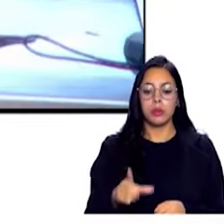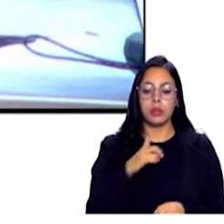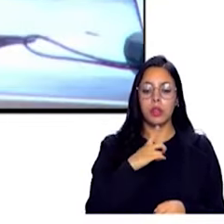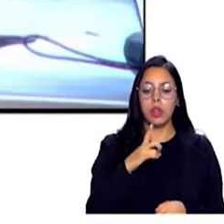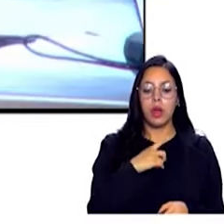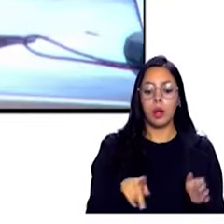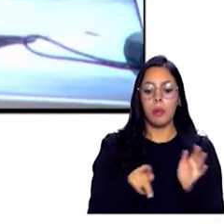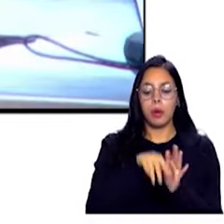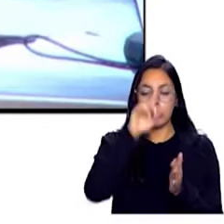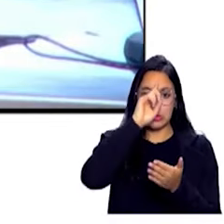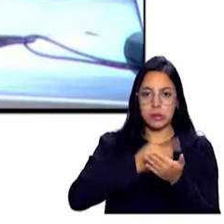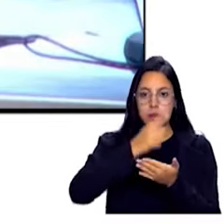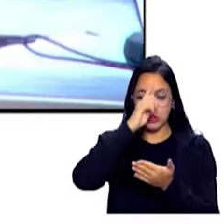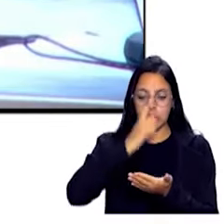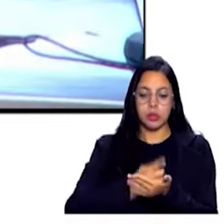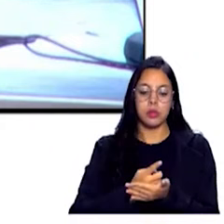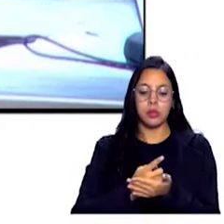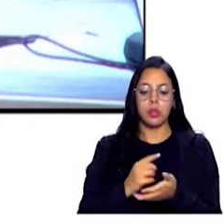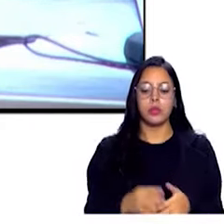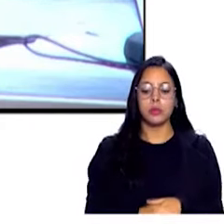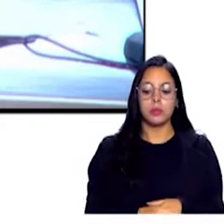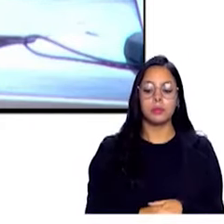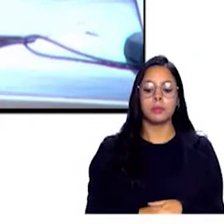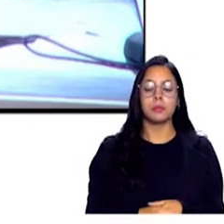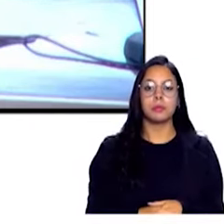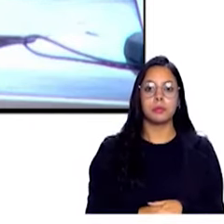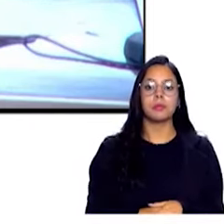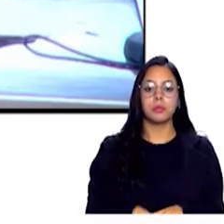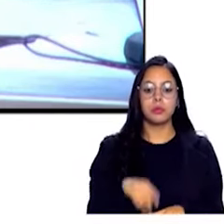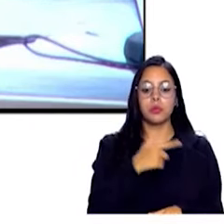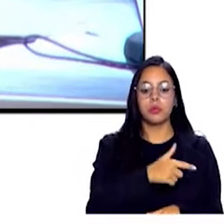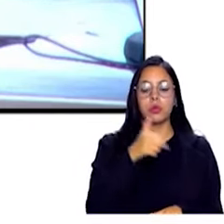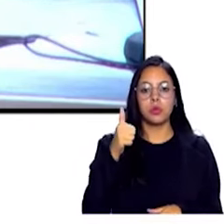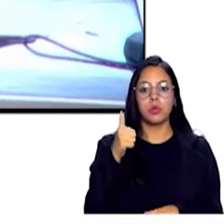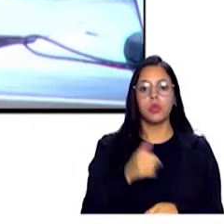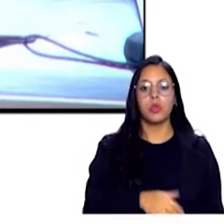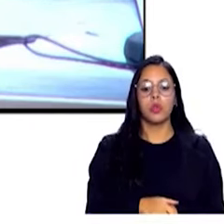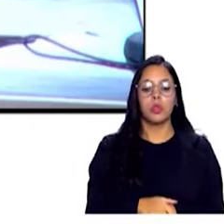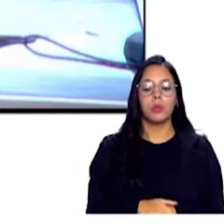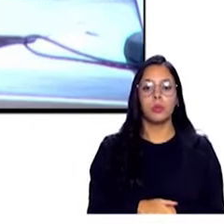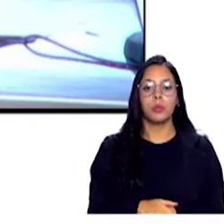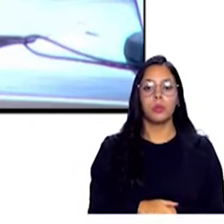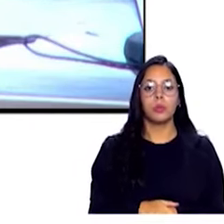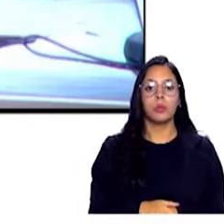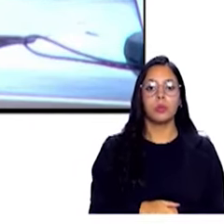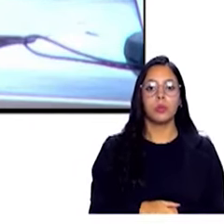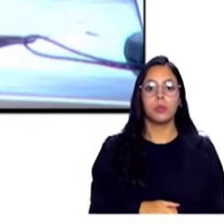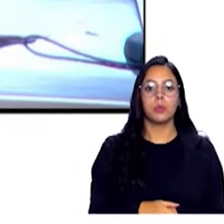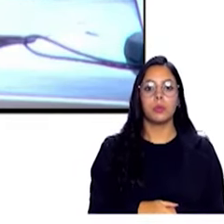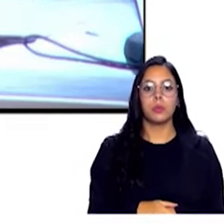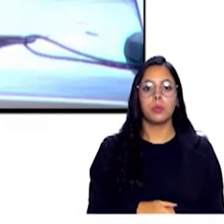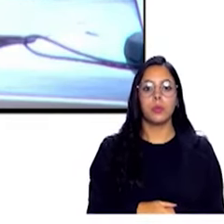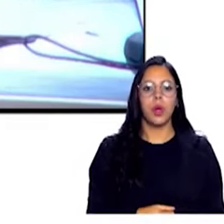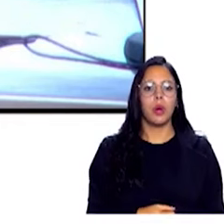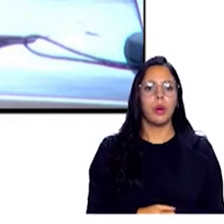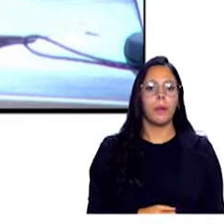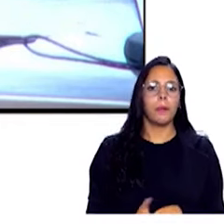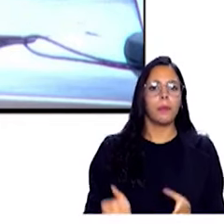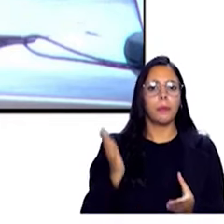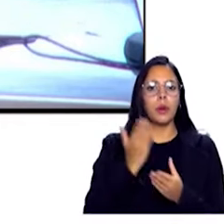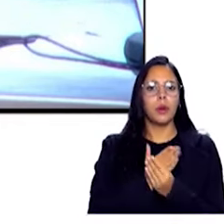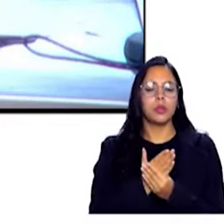pas 21000 arrêts de la cour de cassation parce qu'il Y A en réalité en matire civile uniquement